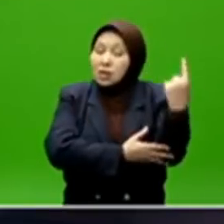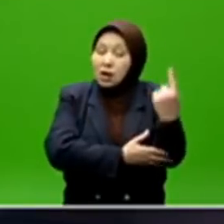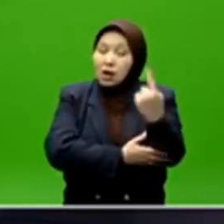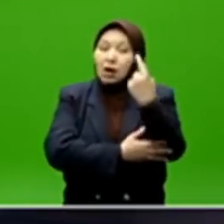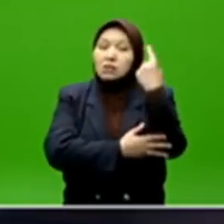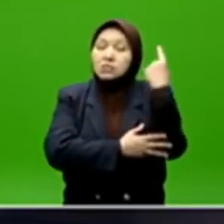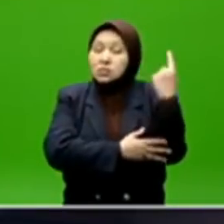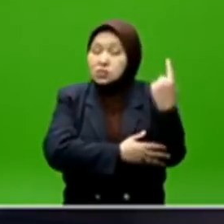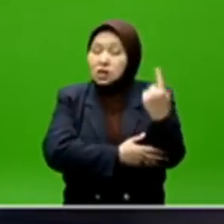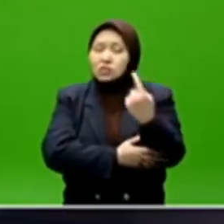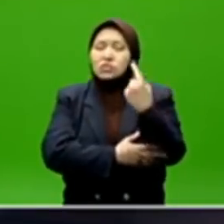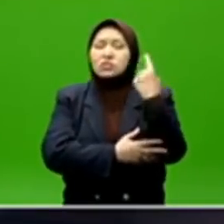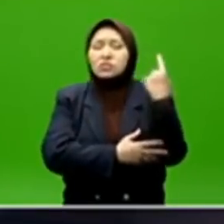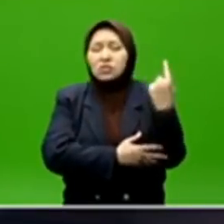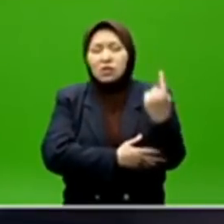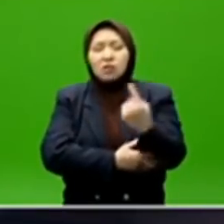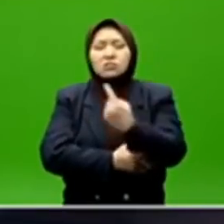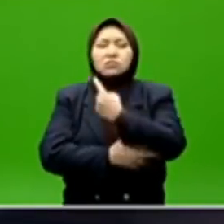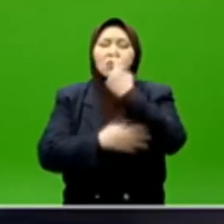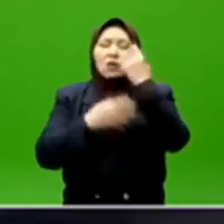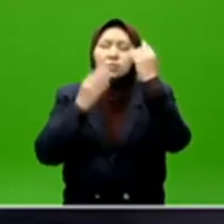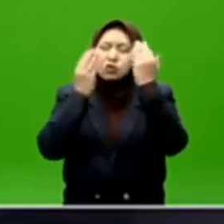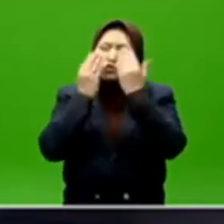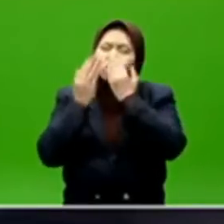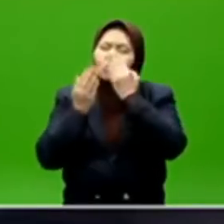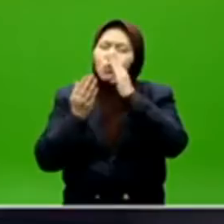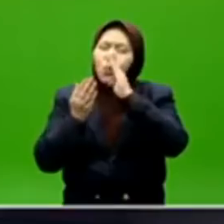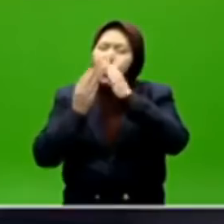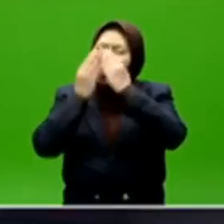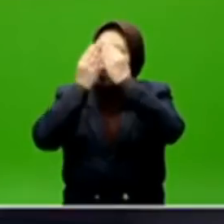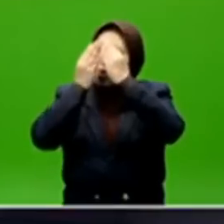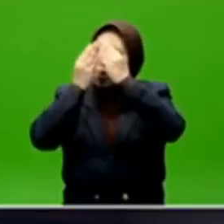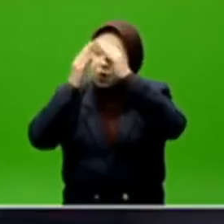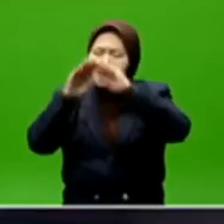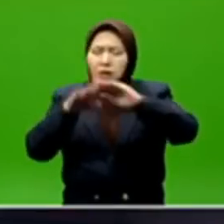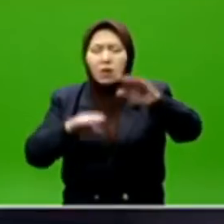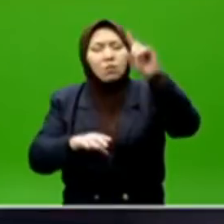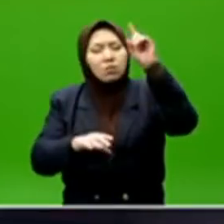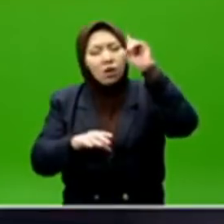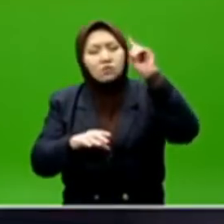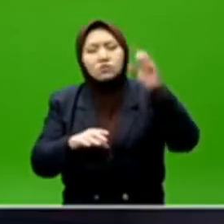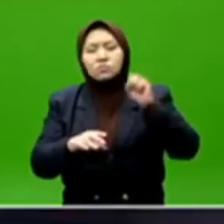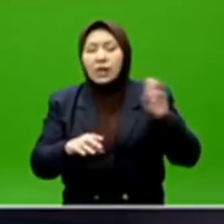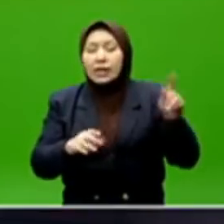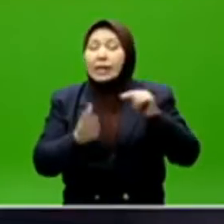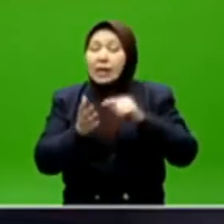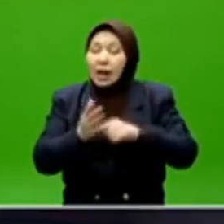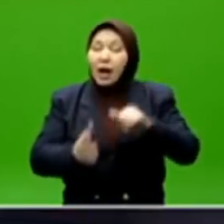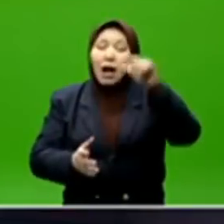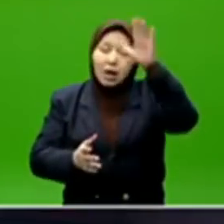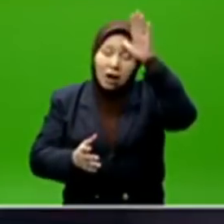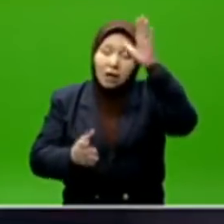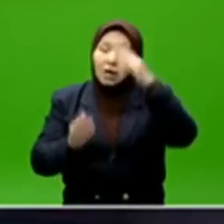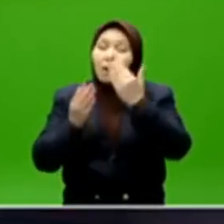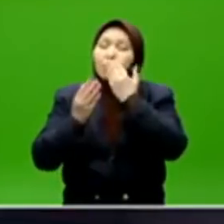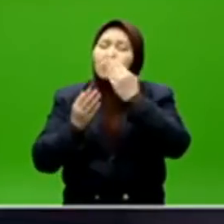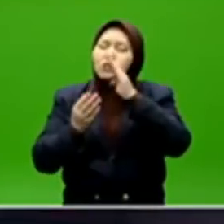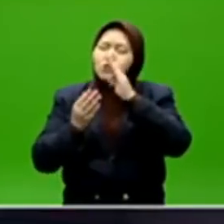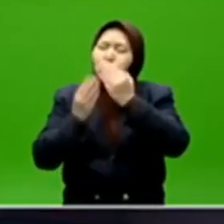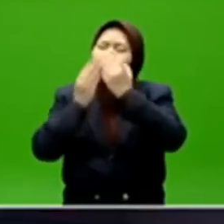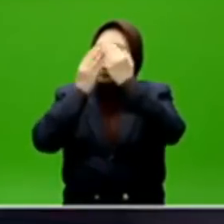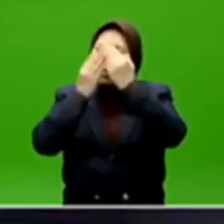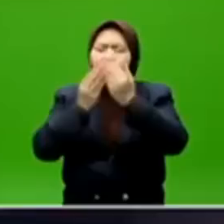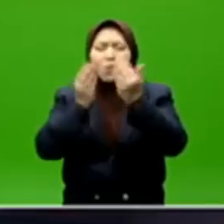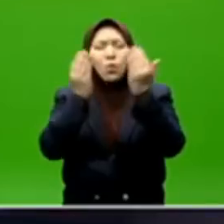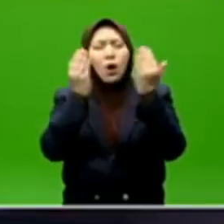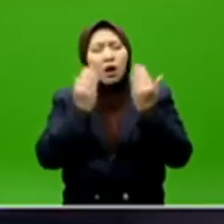itu maksudnya sentiasa bersyukur kepada Allah SWT. Inilah ayah yang bersyukur, ingin mendoakan